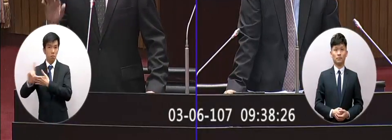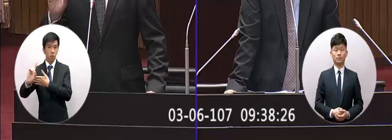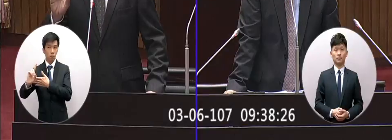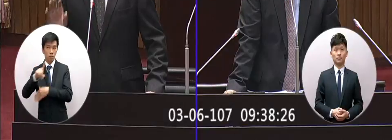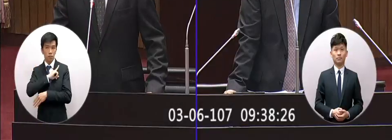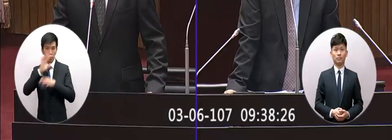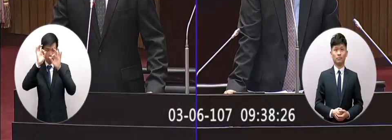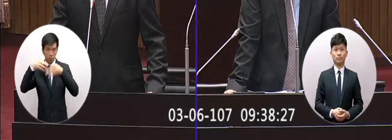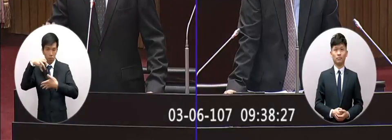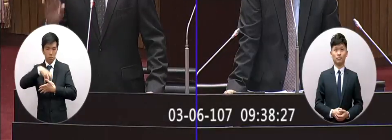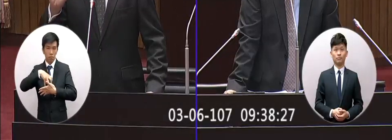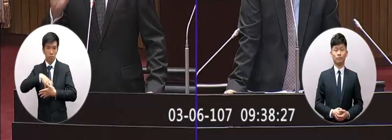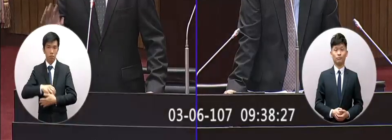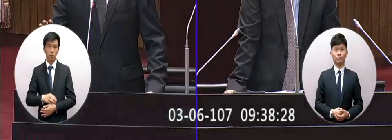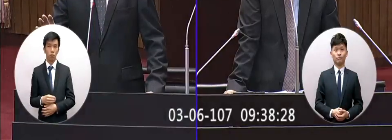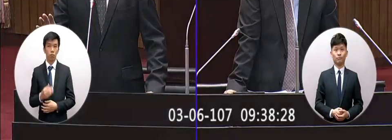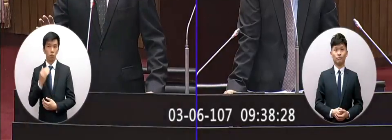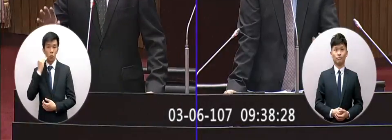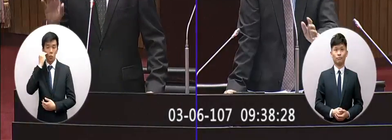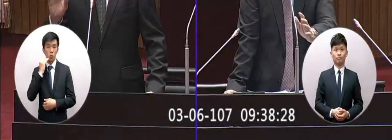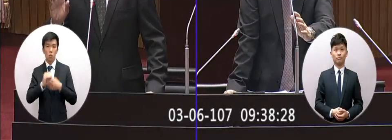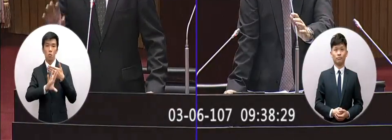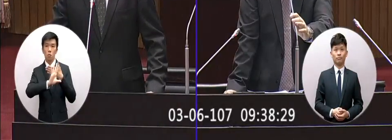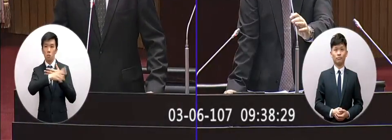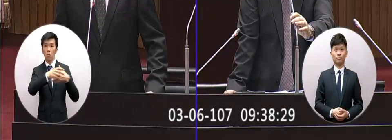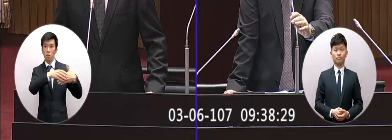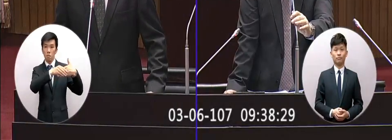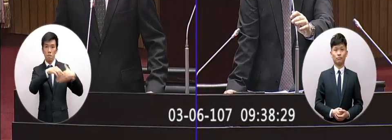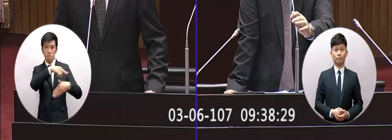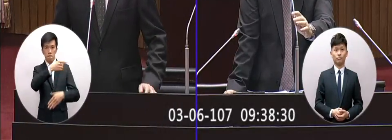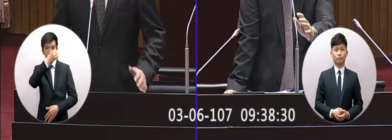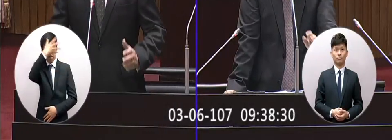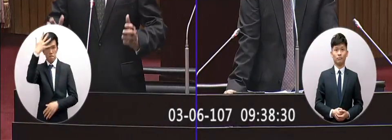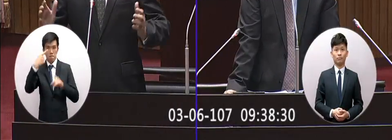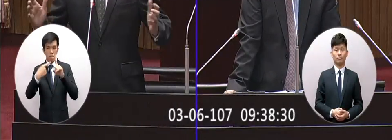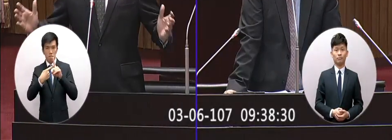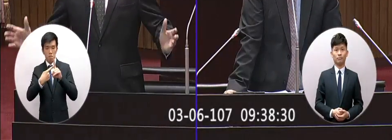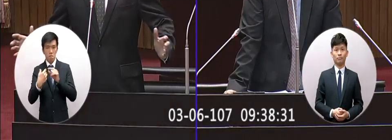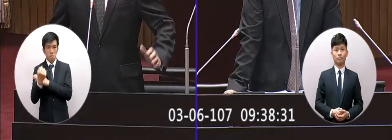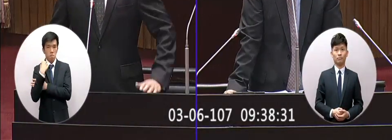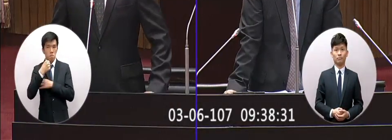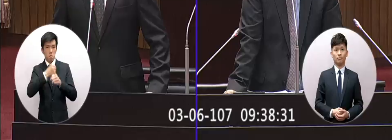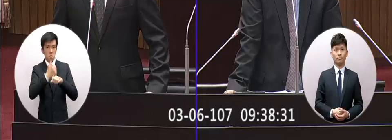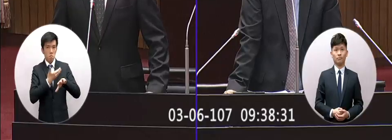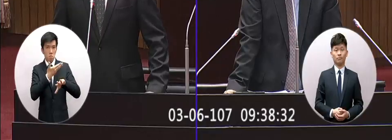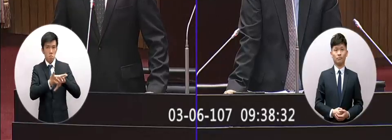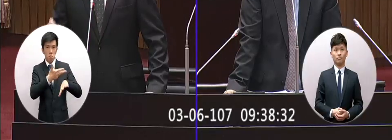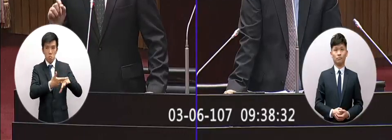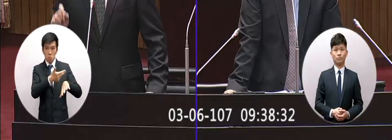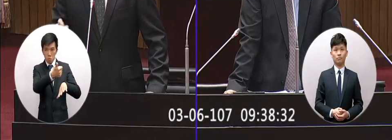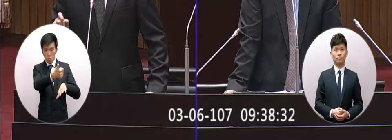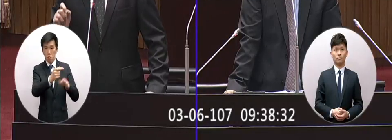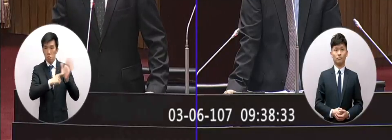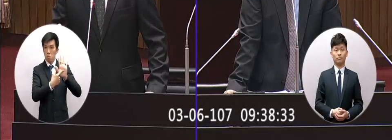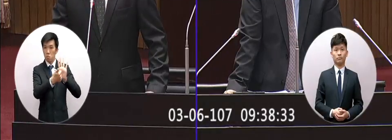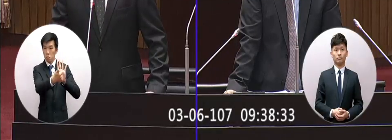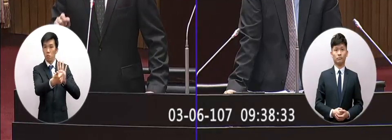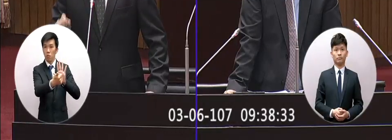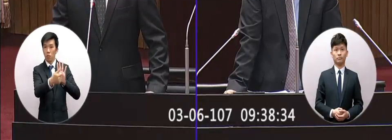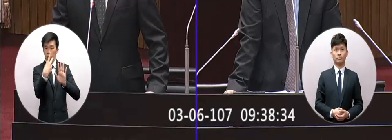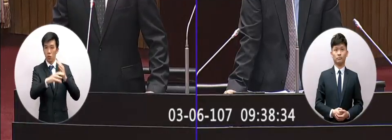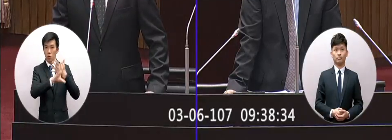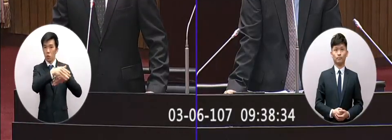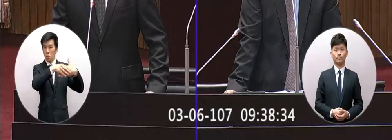如果说我们外交部的这些非常能干的这些年轻的同仁都能够让他们有所发挥的话，我们的外交的战